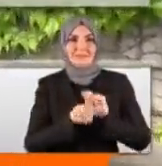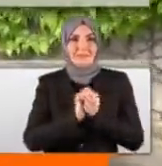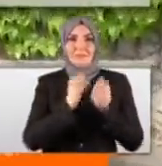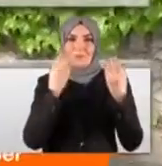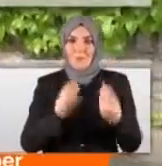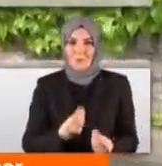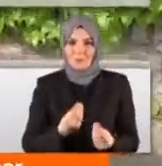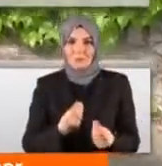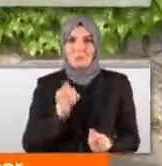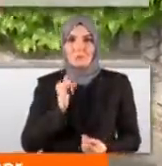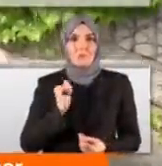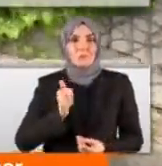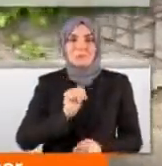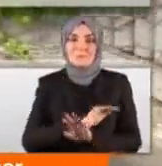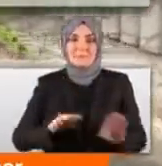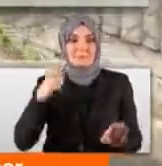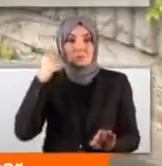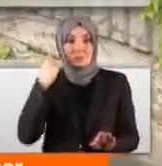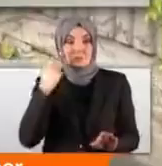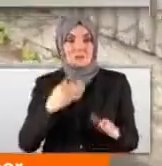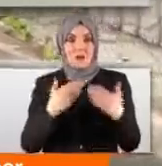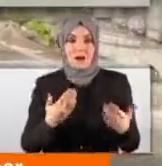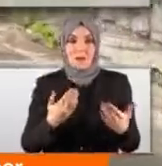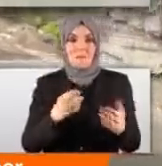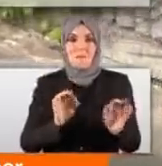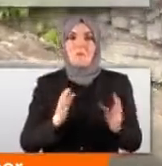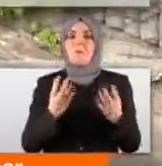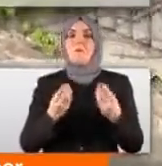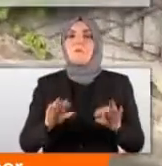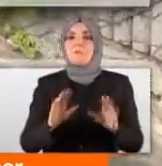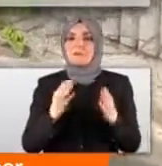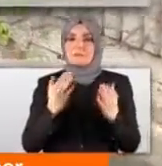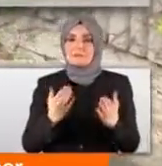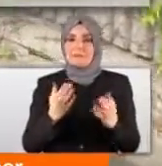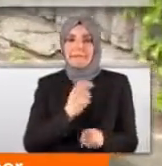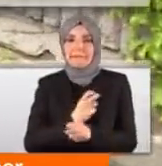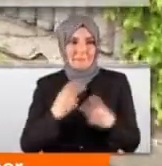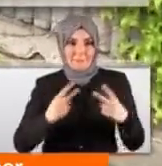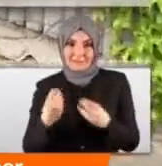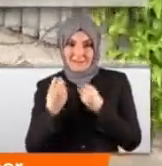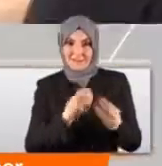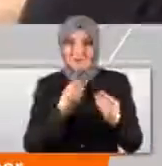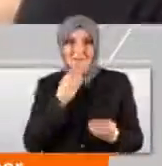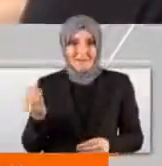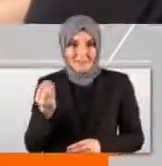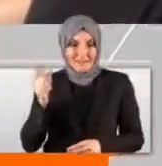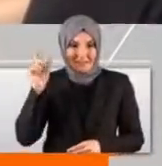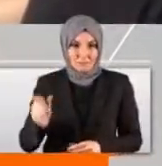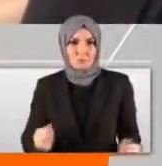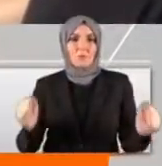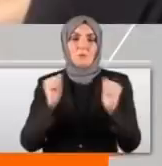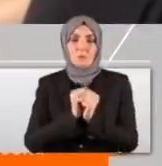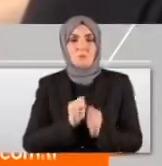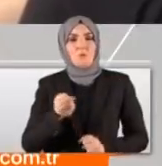olmadı bu kez sevgi mesajları atan tacizci genç Buse'yi ölümle tehdit etmeye başladı senin